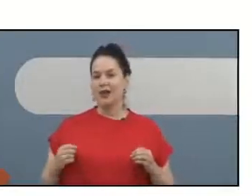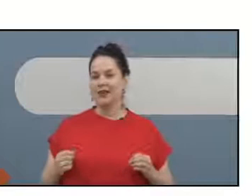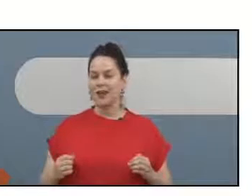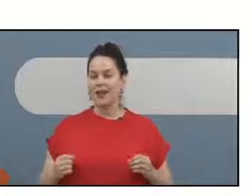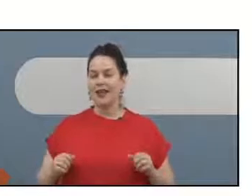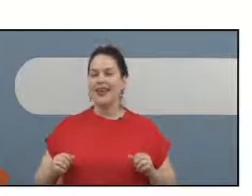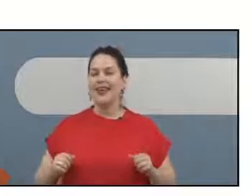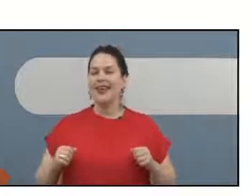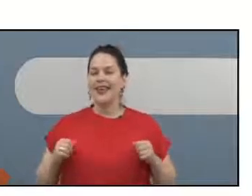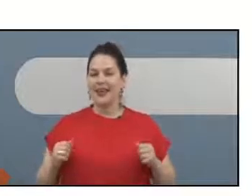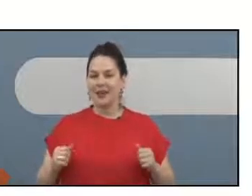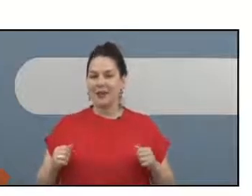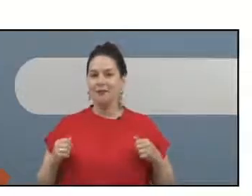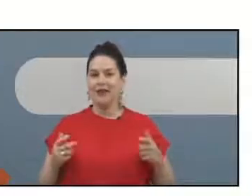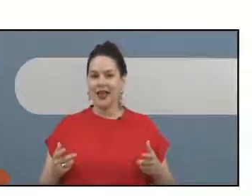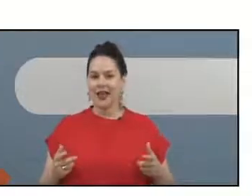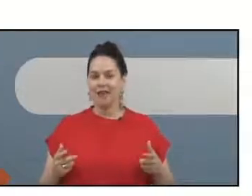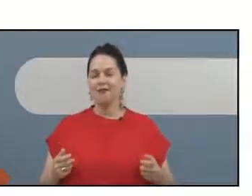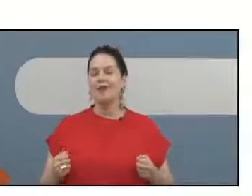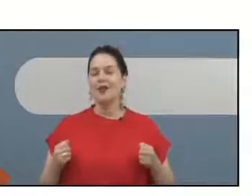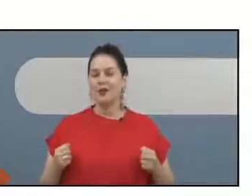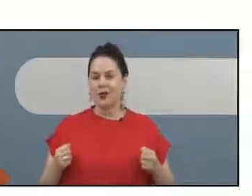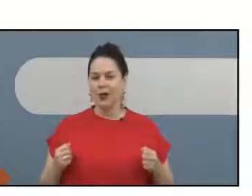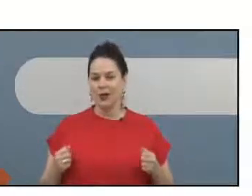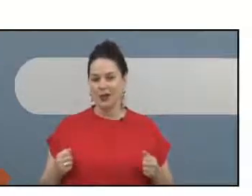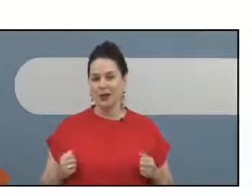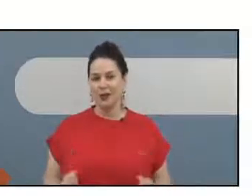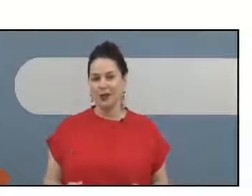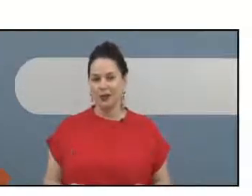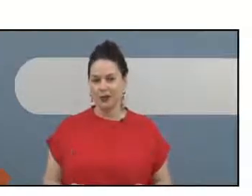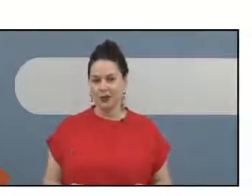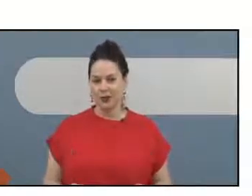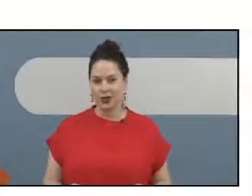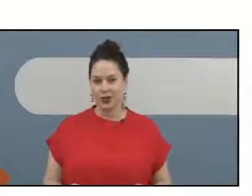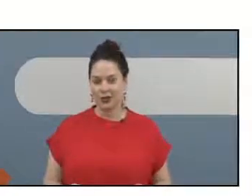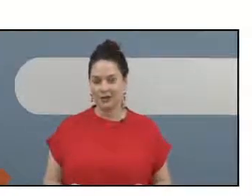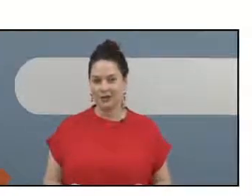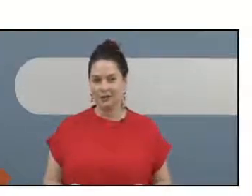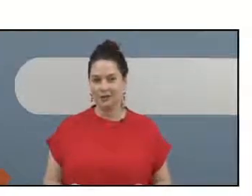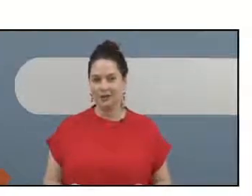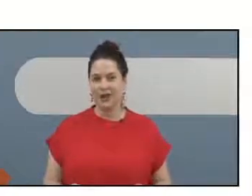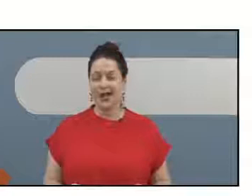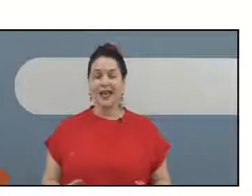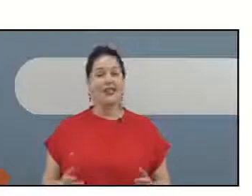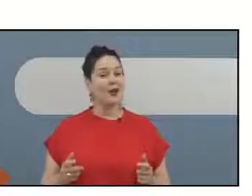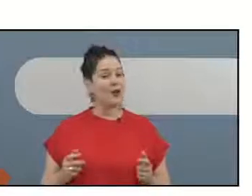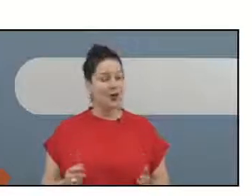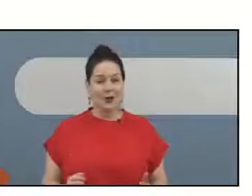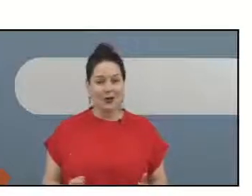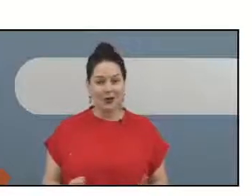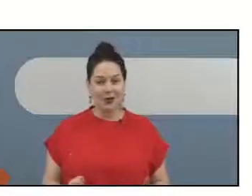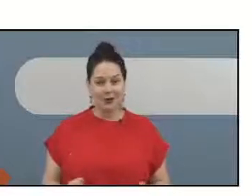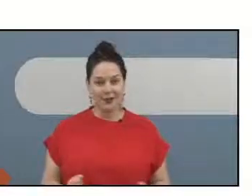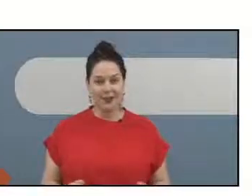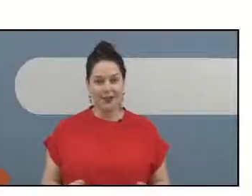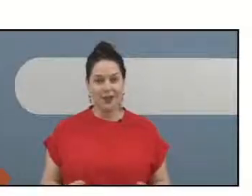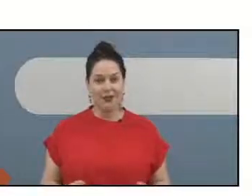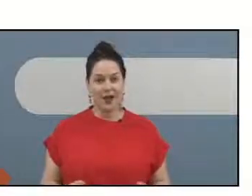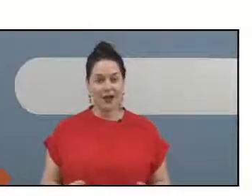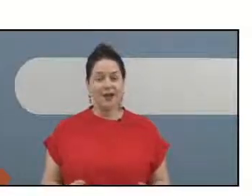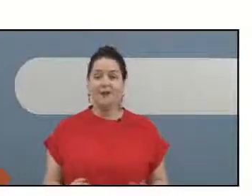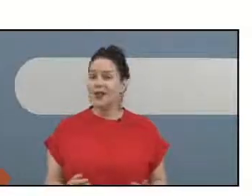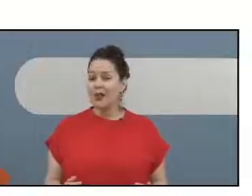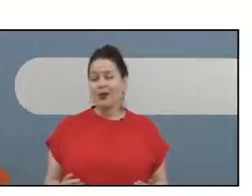הרגע שבו האדם גאה מדי, ולא זוכר שיש עליו מגבלות אנושיות. זה יכול להיות מאוד